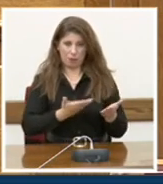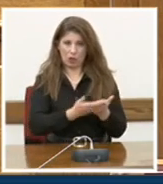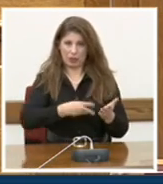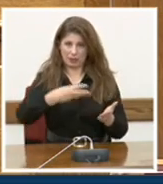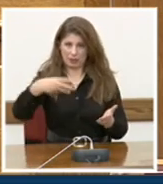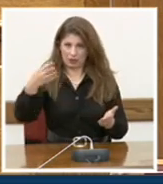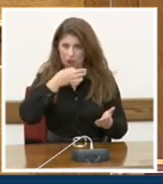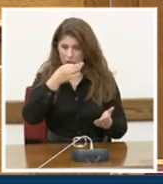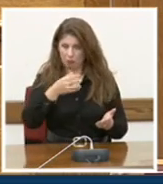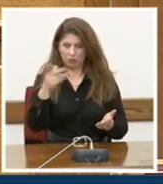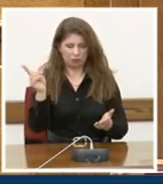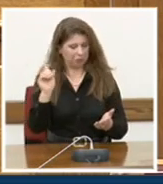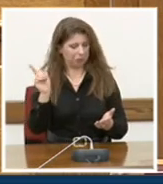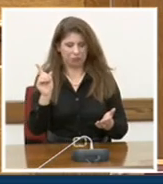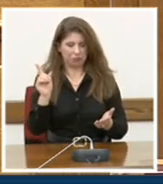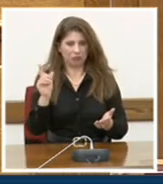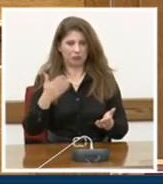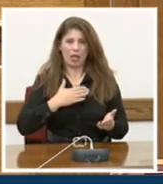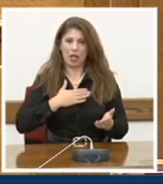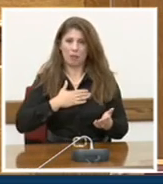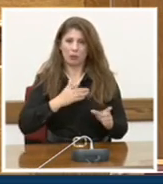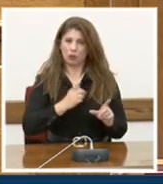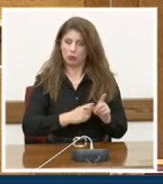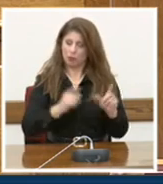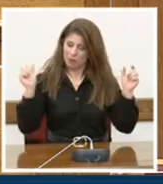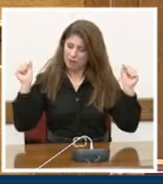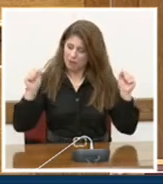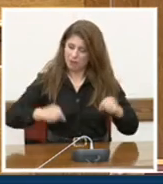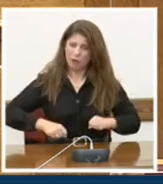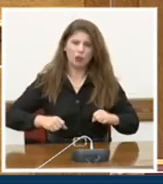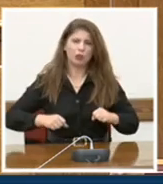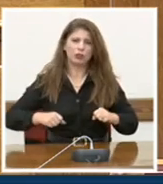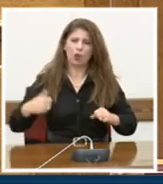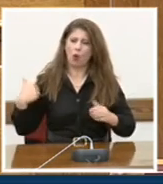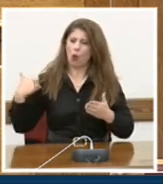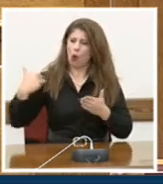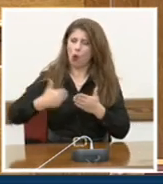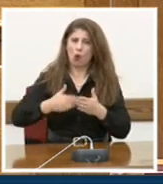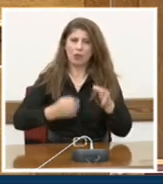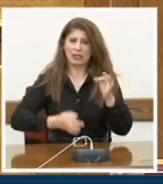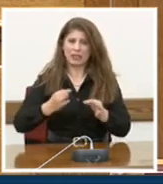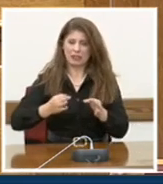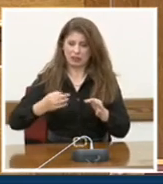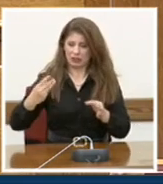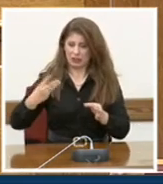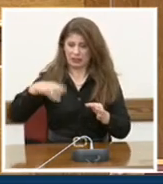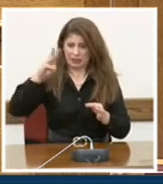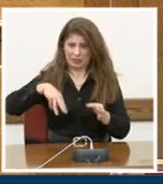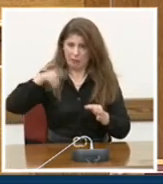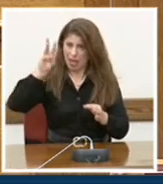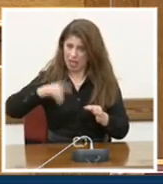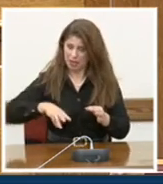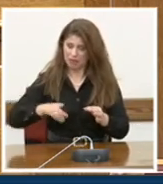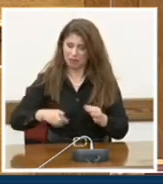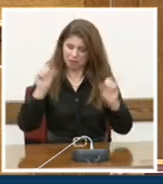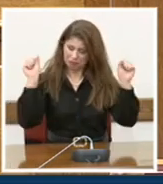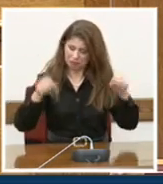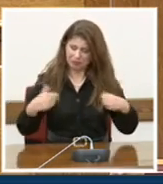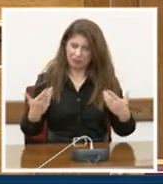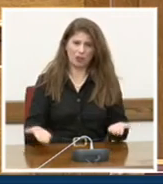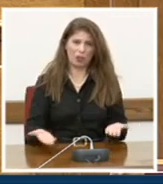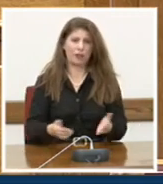εκφράσει, και αυτό επιβεβαιώθηκε και από όλη αυτή τη συζήτηση αυτές τις τρεις μέρες. Ακούσαμε